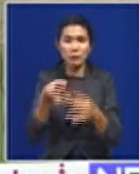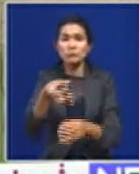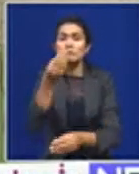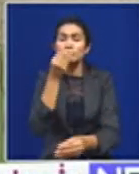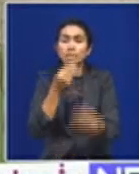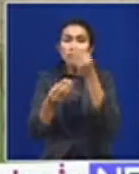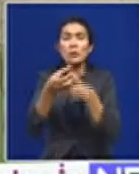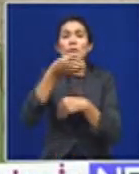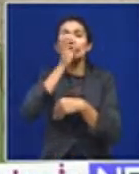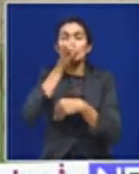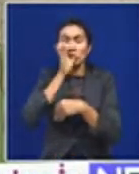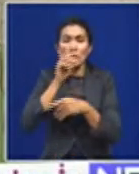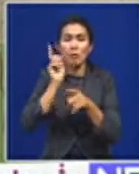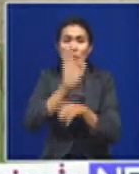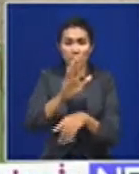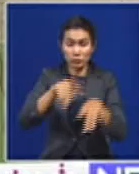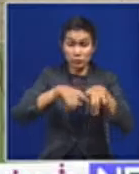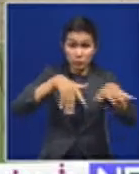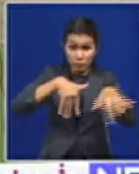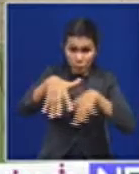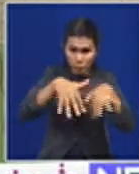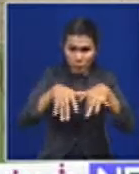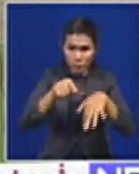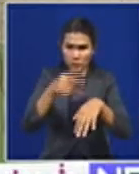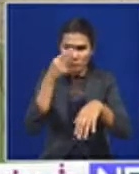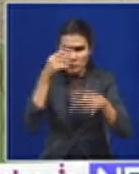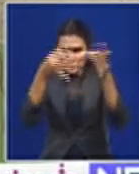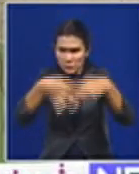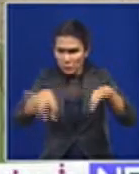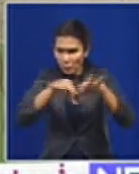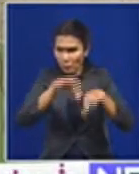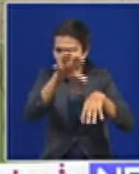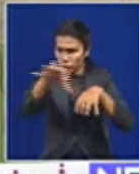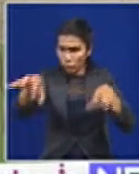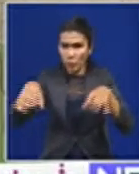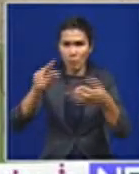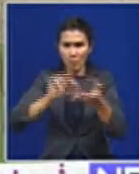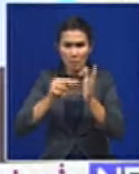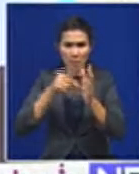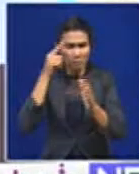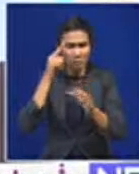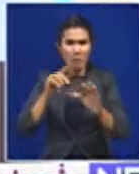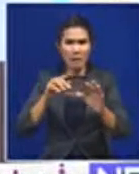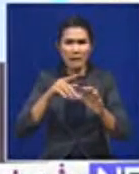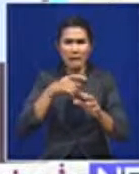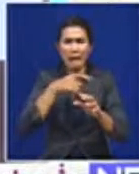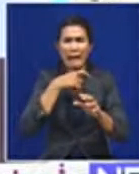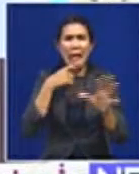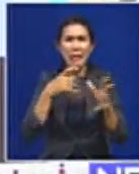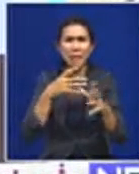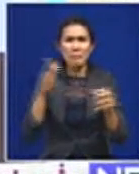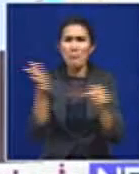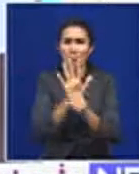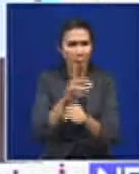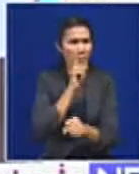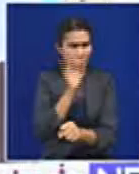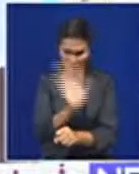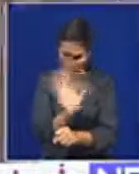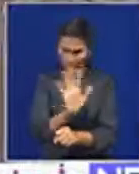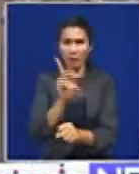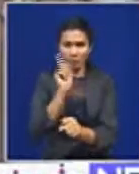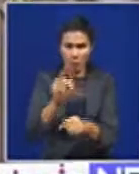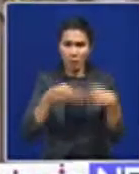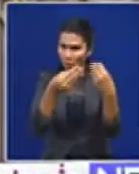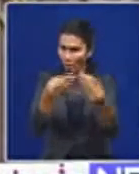คเนี่ยในชุมชนในเขตสำคัญสำคัญเนี่ยต้องไม่ให้ขาดแคลนนะ เช่นเดียวกับผู้นำท้องถิ่นและเกษต